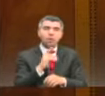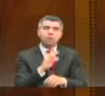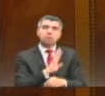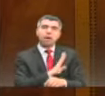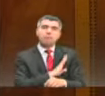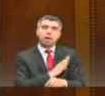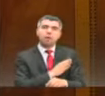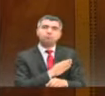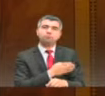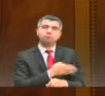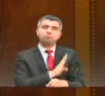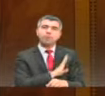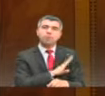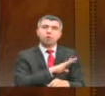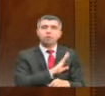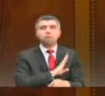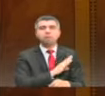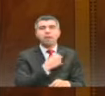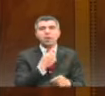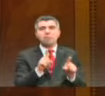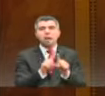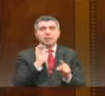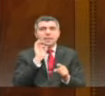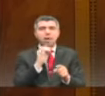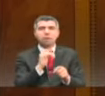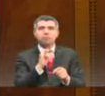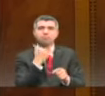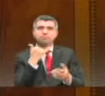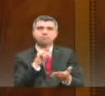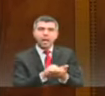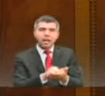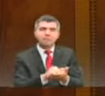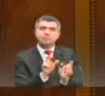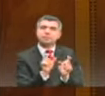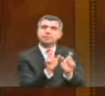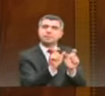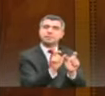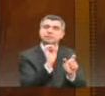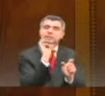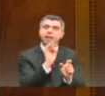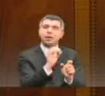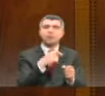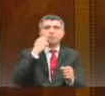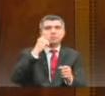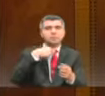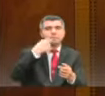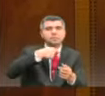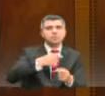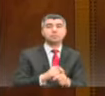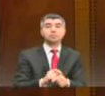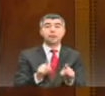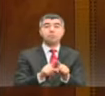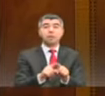للتكفل بالأيتام والأطفال المتخلى عنهم والأطفال في وضعية هشة، الرفع من قيمة التعويضات